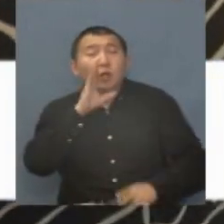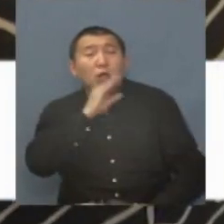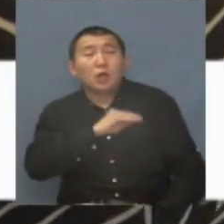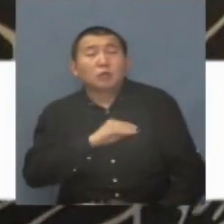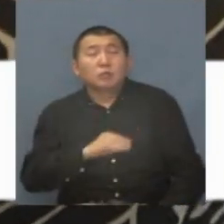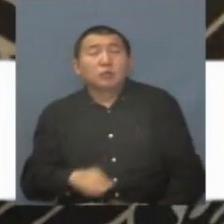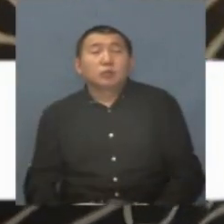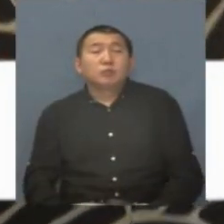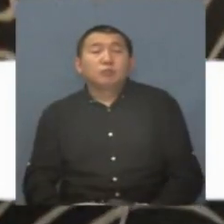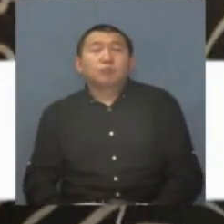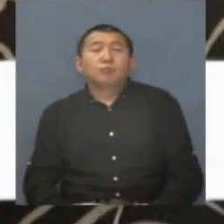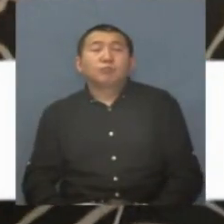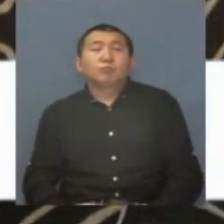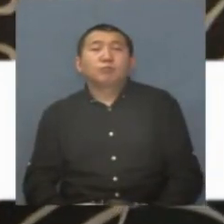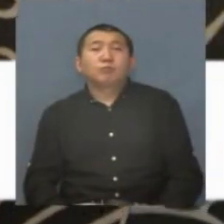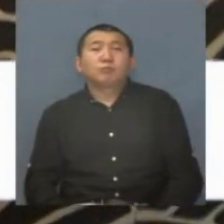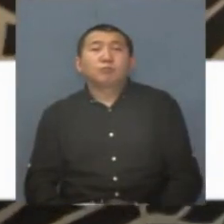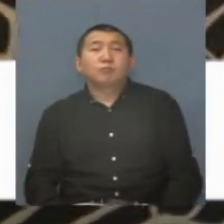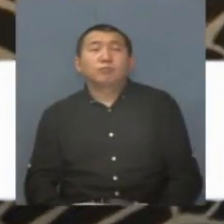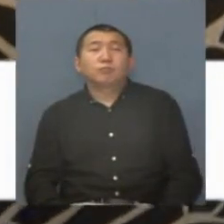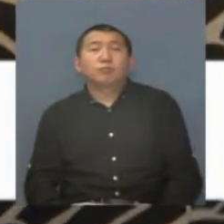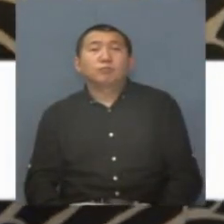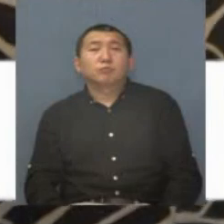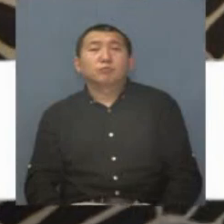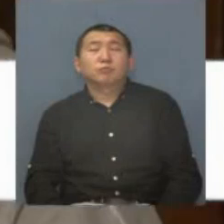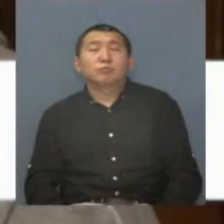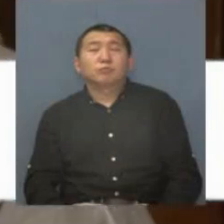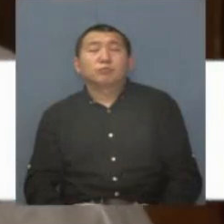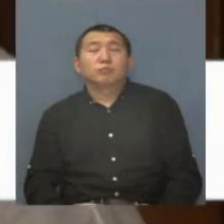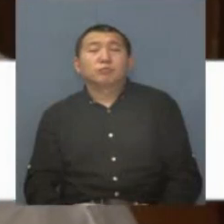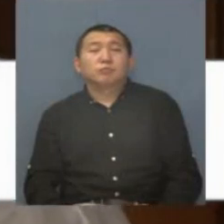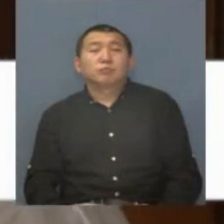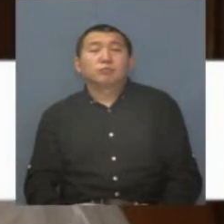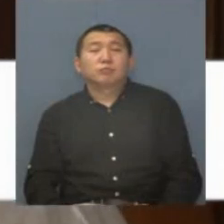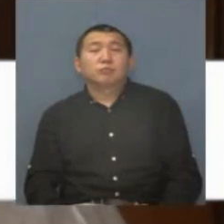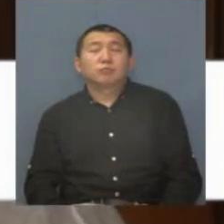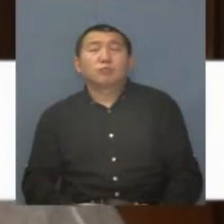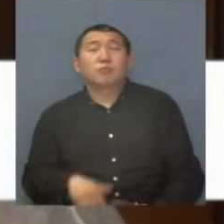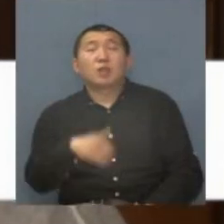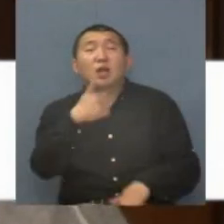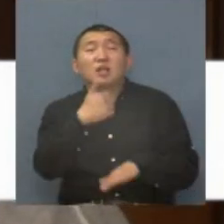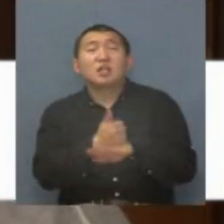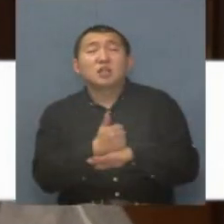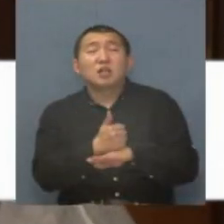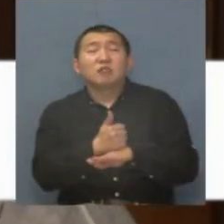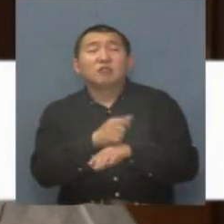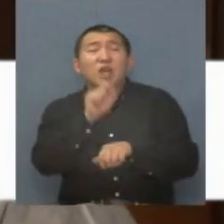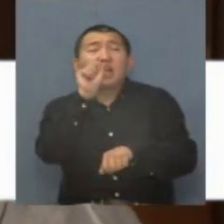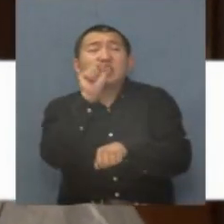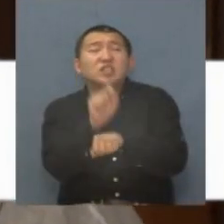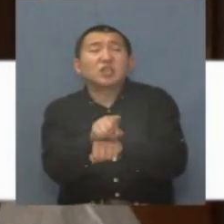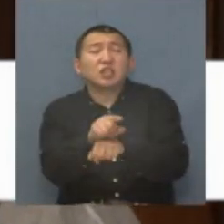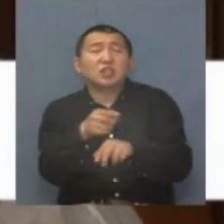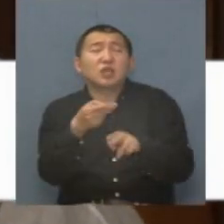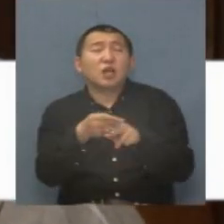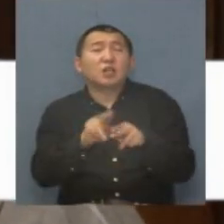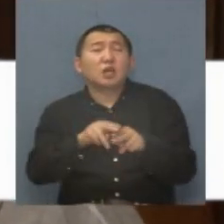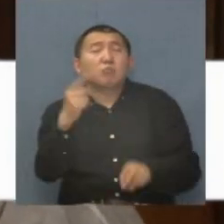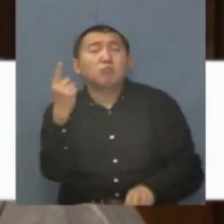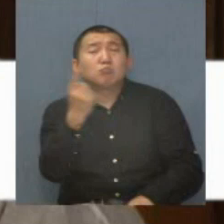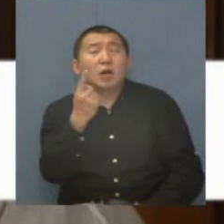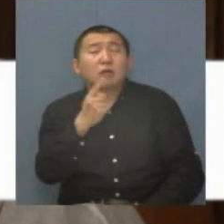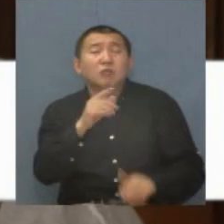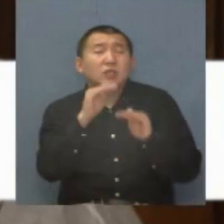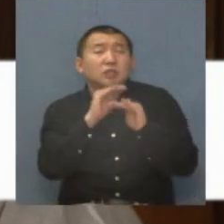тұстарды егжей-тегжейлі талқылауда септігі мол болды, дейді қатысушылар. Ең басты мақсатымыз ол әрине бірінші осы